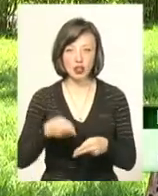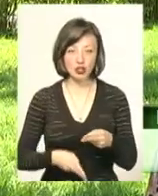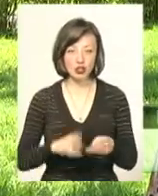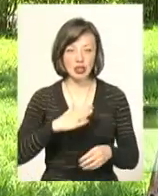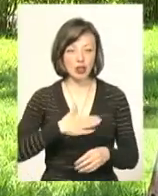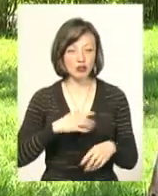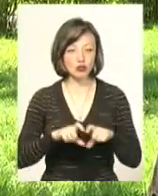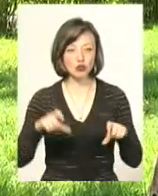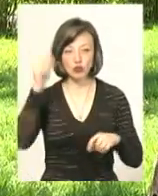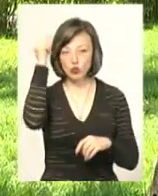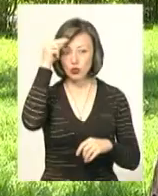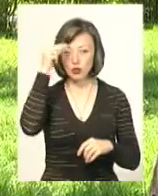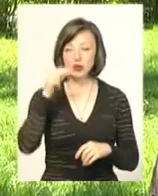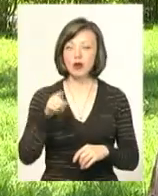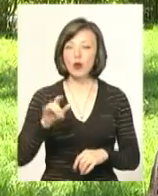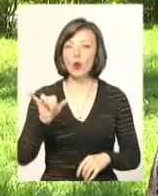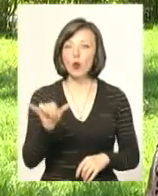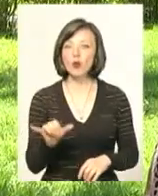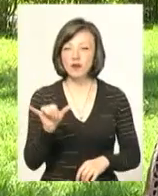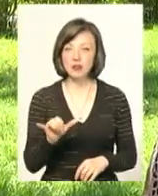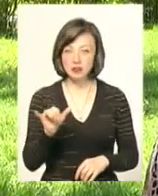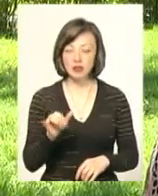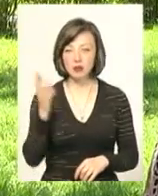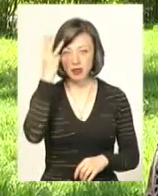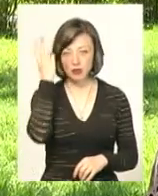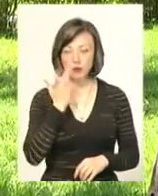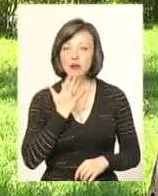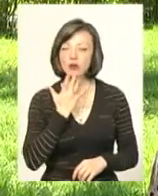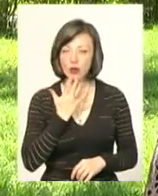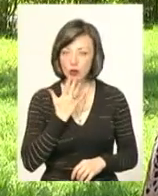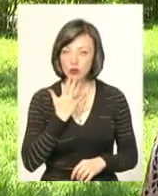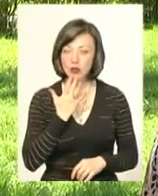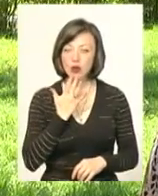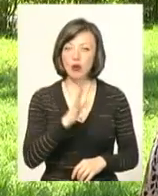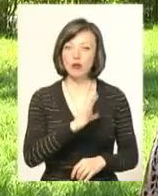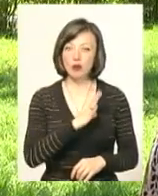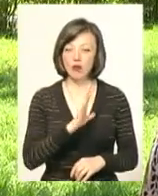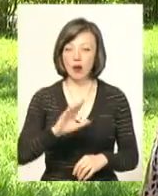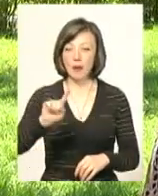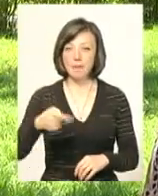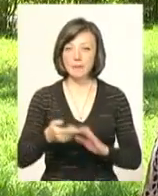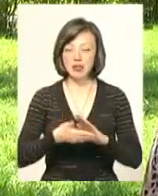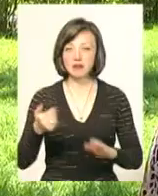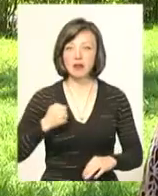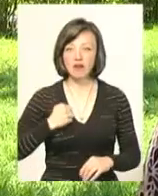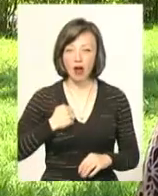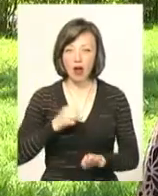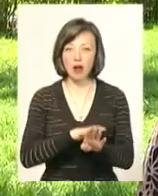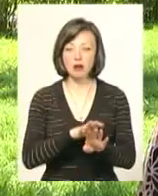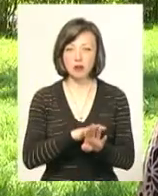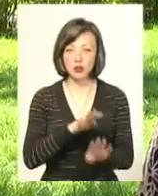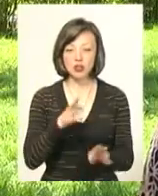закінчення нашої школи, навчаючись в університеті Хмельницькому національному, був призван в армію і